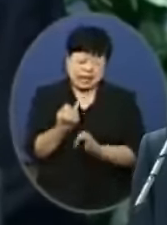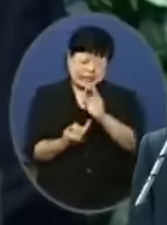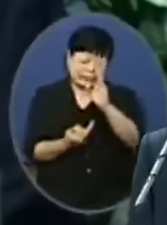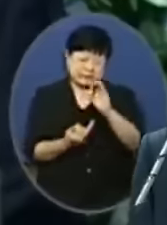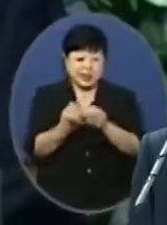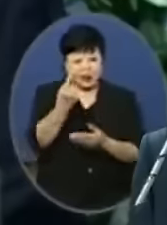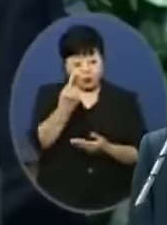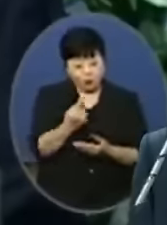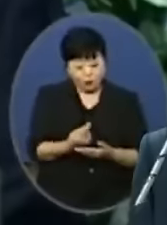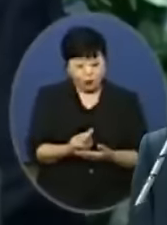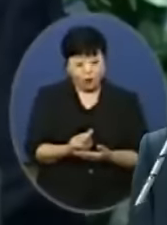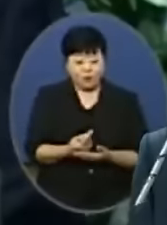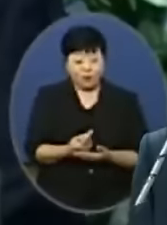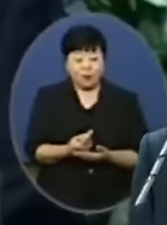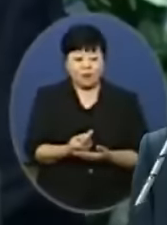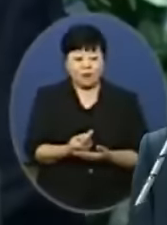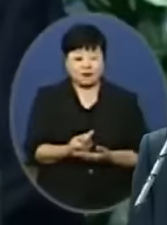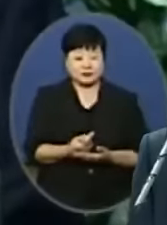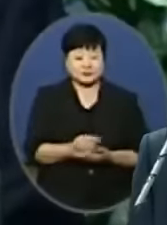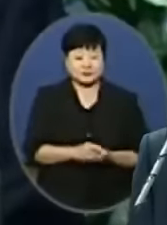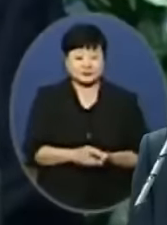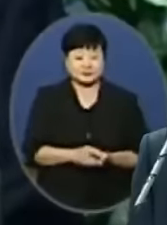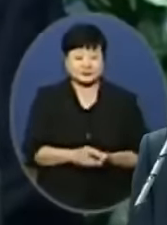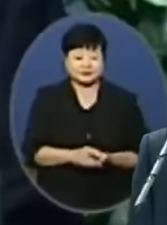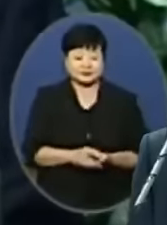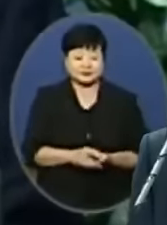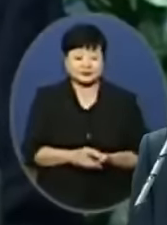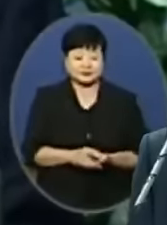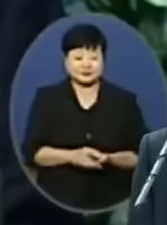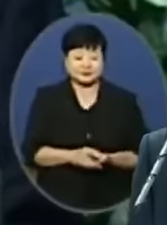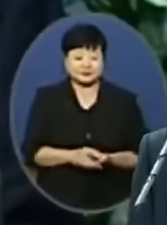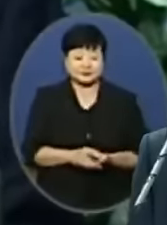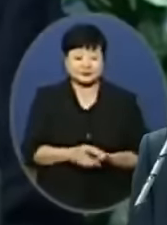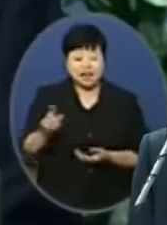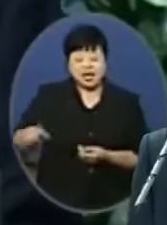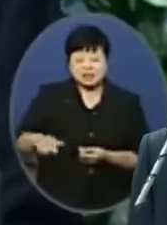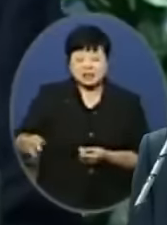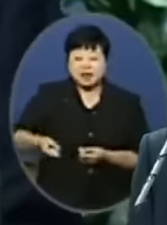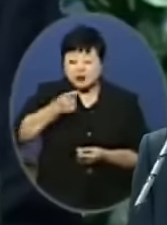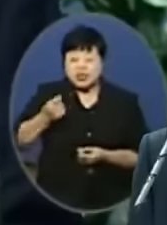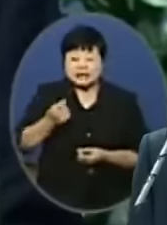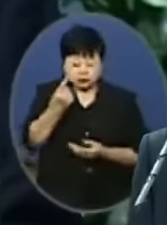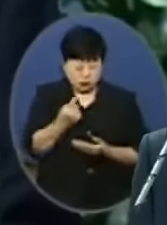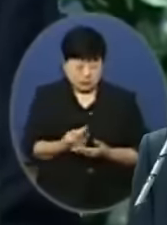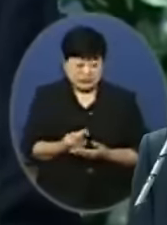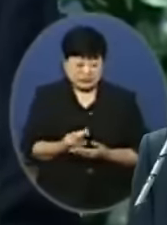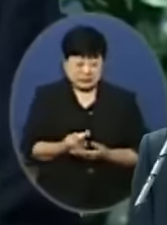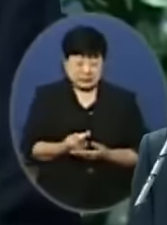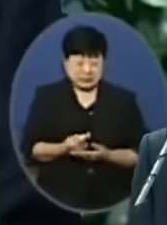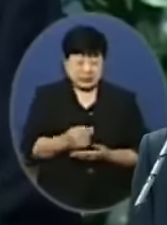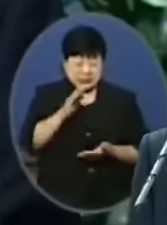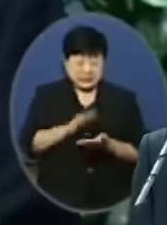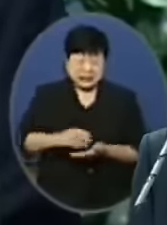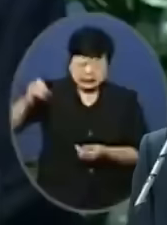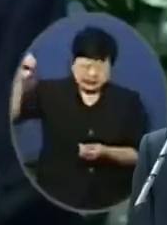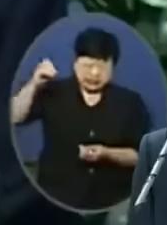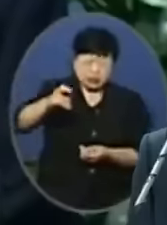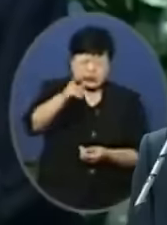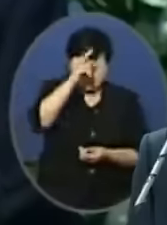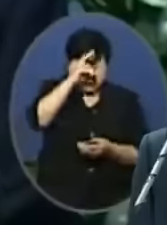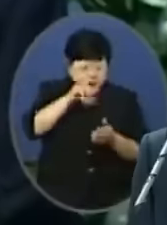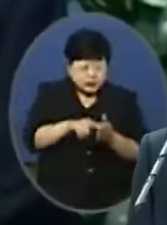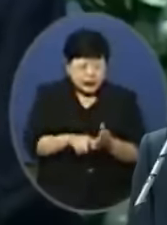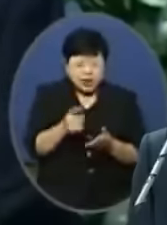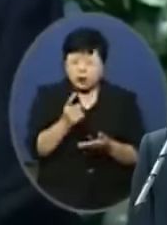와서 아침 짓기 전에 물을 기르고 저녁에 와서 물을 기르지 한낮에 햇빛이 쨍쨍